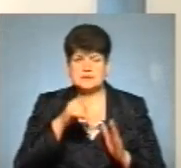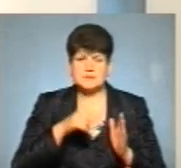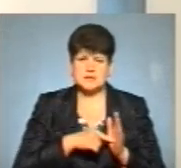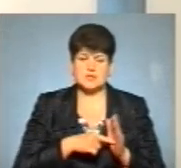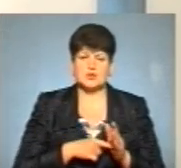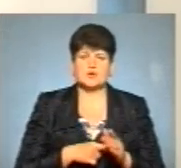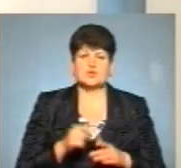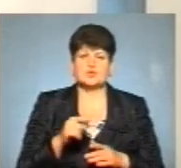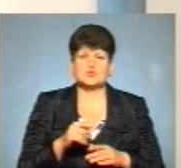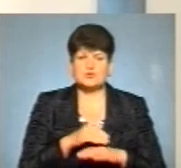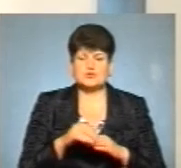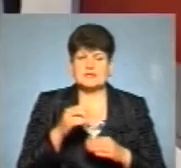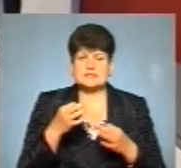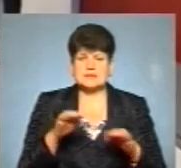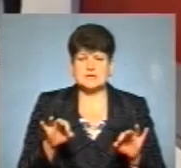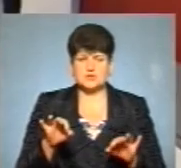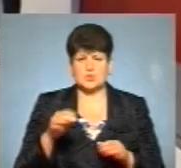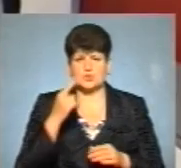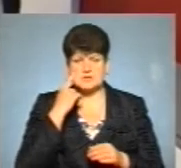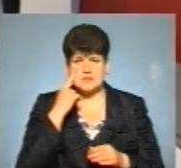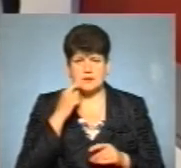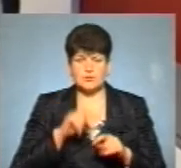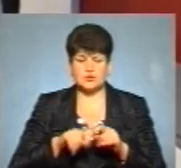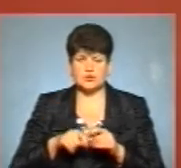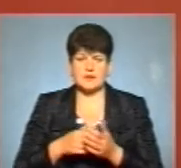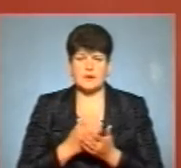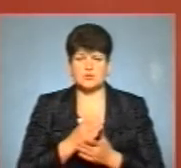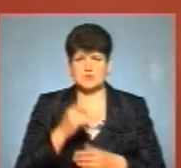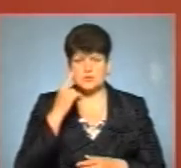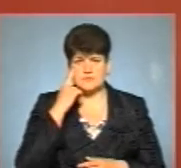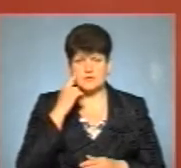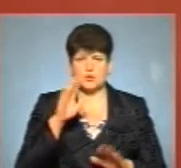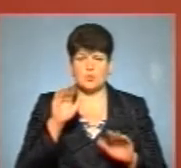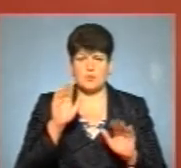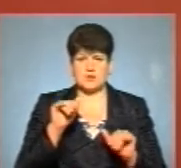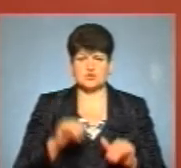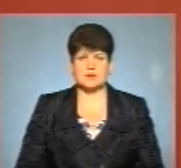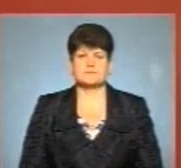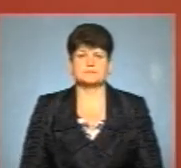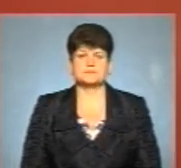зовнішнього незалежного оцінювання та моніторингу якості освіти. До побачення. До побачення.